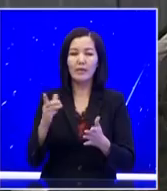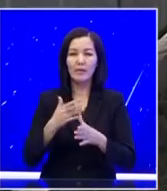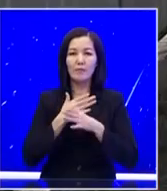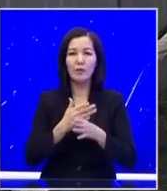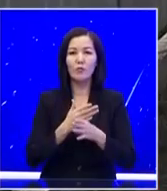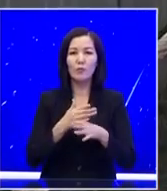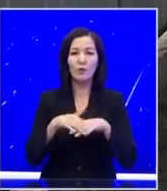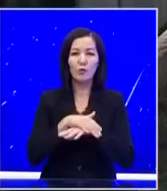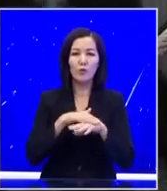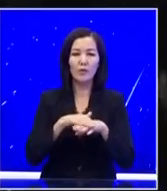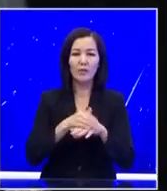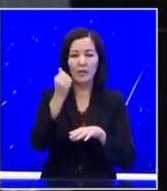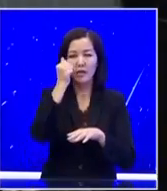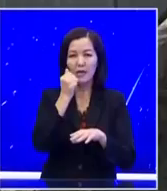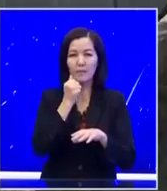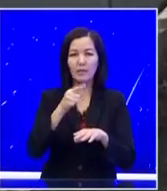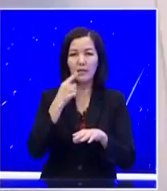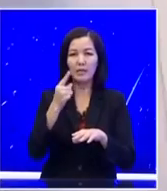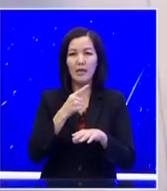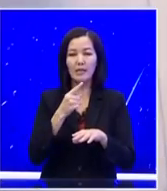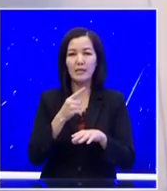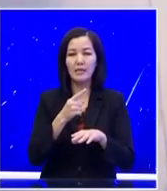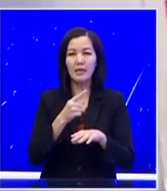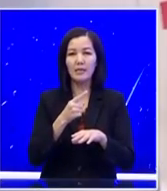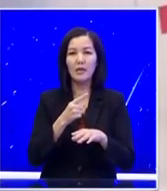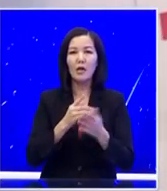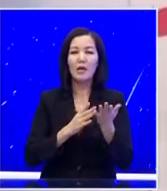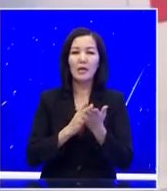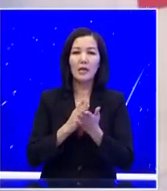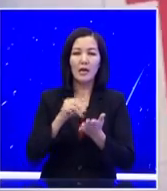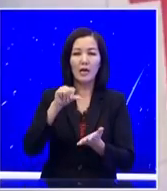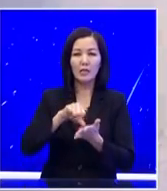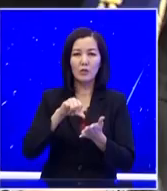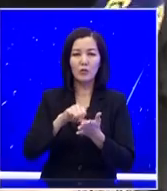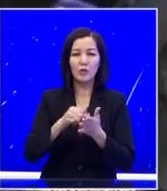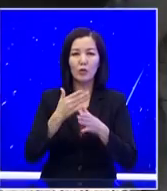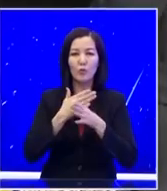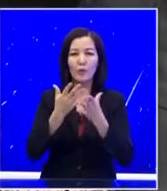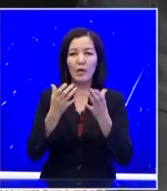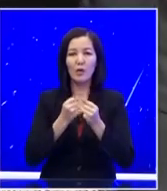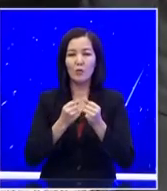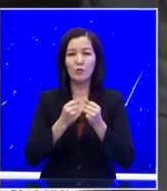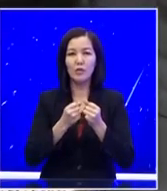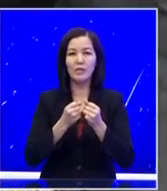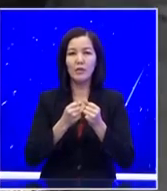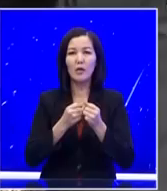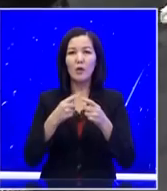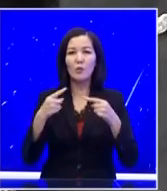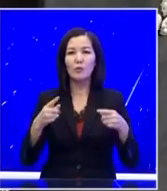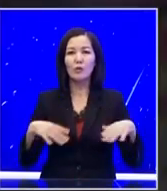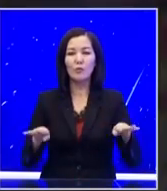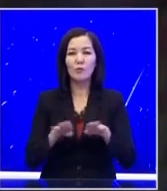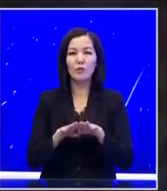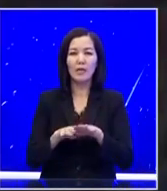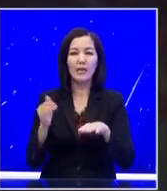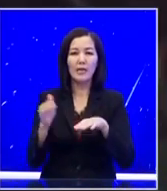көмекке тұрғындар ризашылықтарын білдірді. Орай келгенде тәжік-ауған қақтығысының қатысушылары көмек алушылардың көңілін серпілтіп, өзгелерді